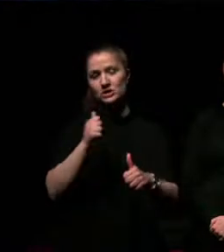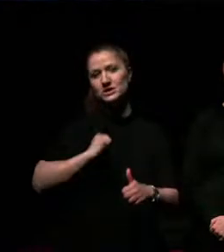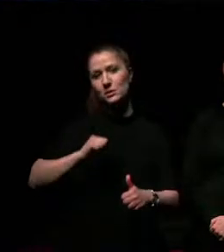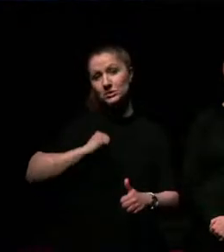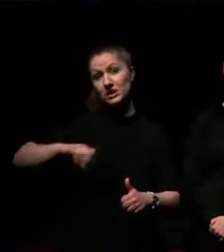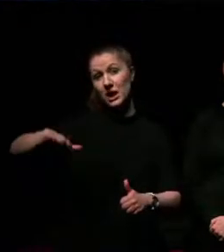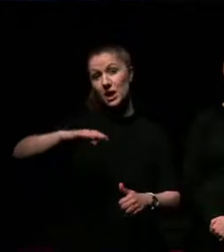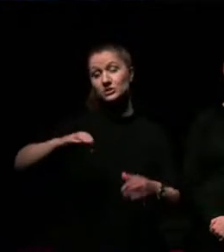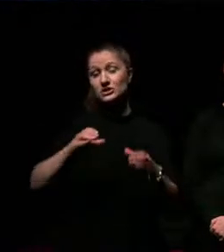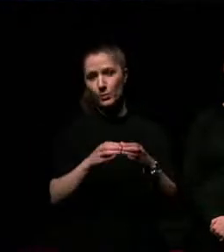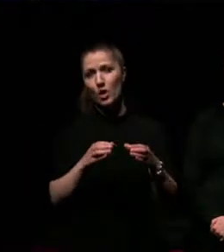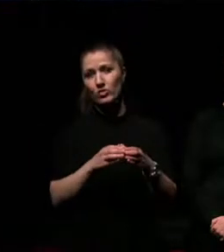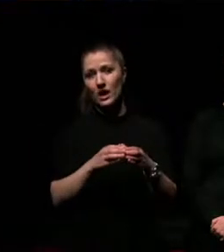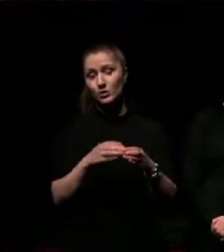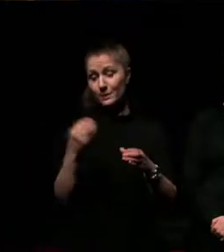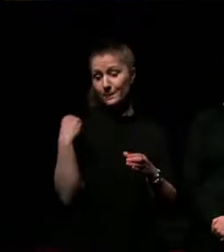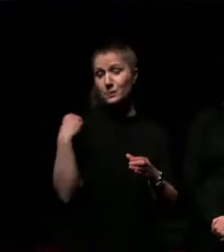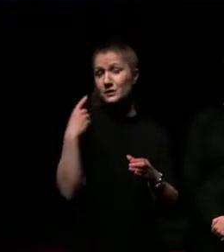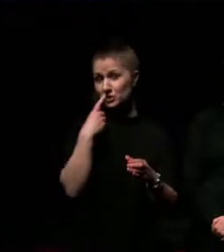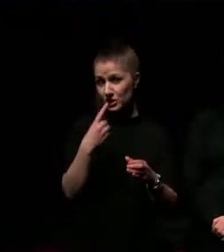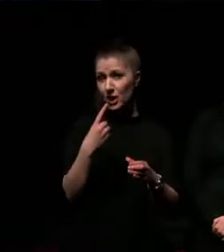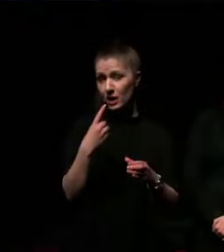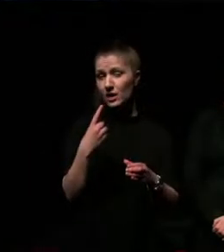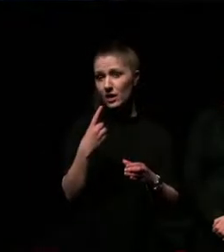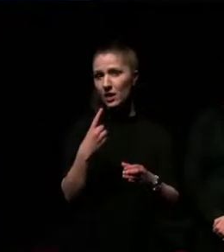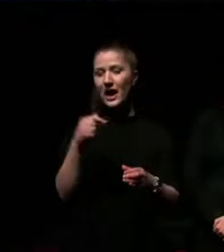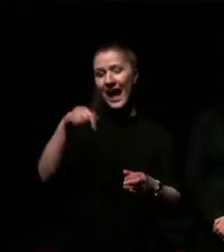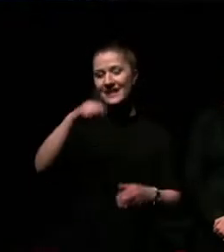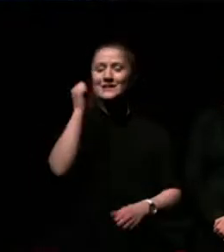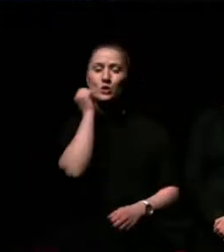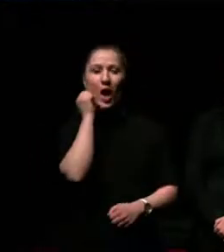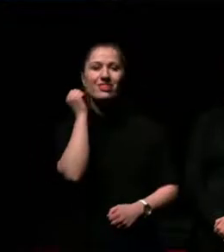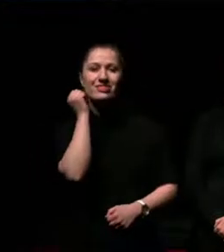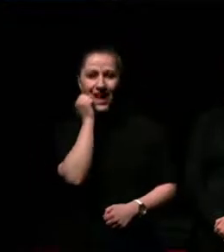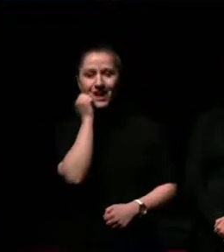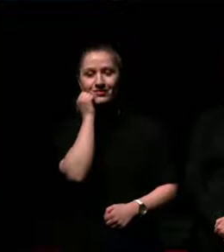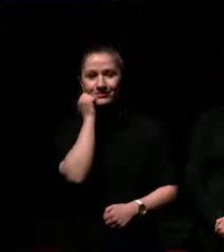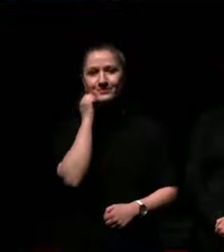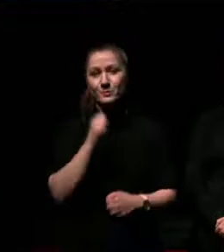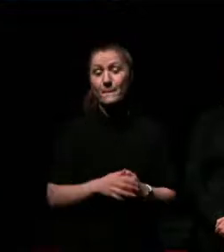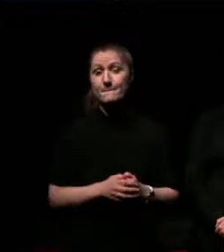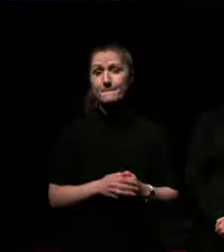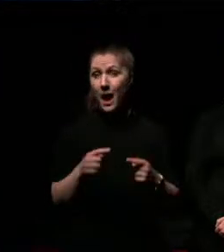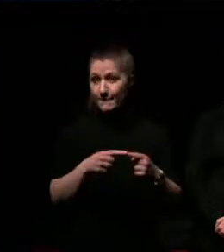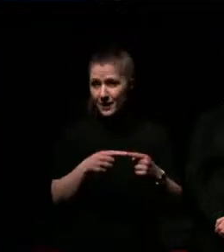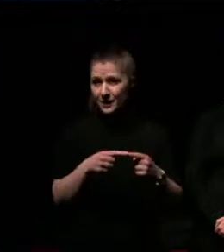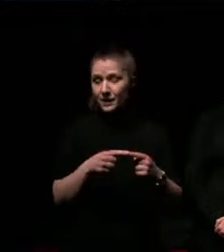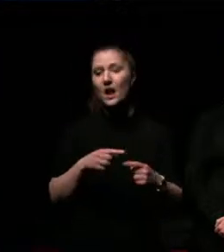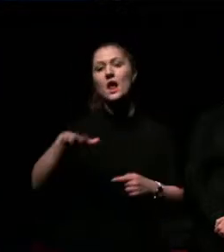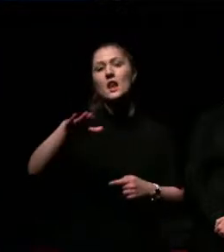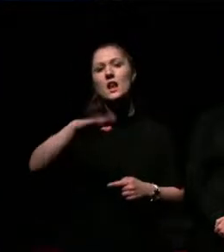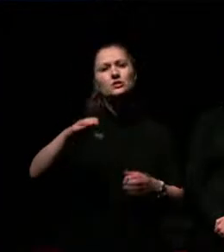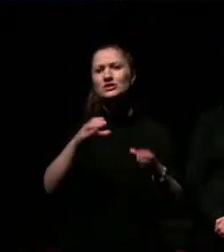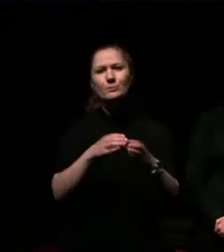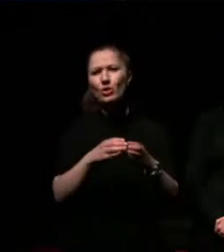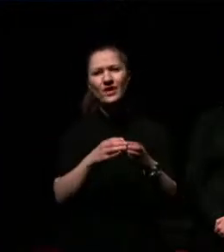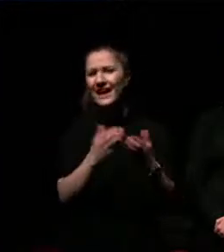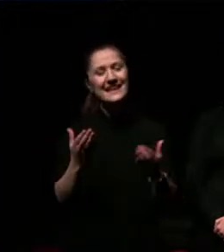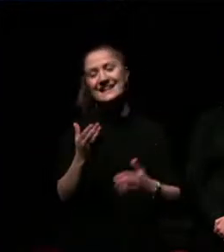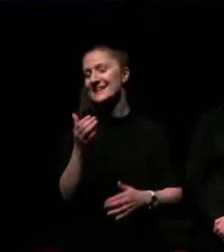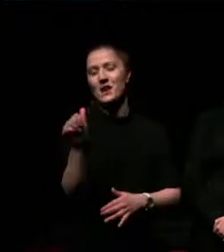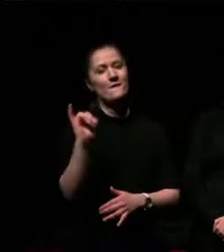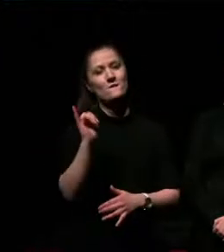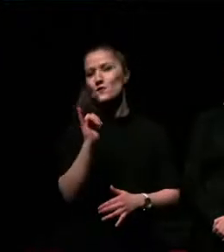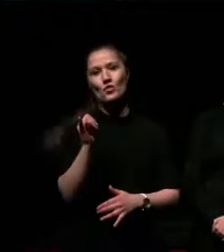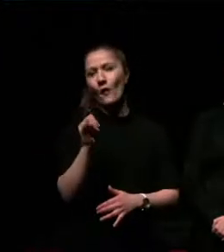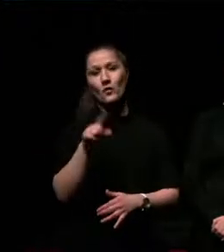landsmøtet, som jeg nevnte, så var det her I Tråante. Men landsmøtet ikke grunnen til at vi ønsker å